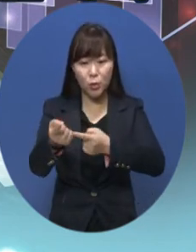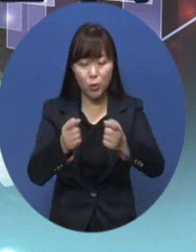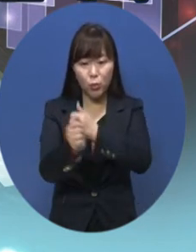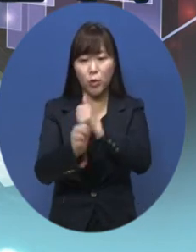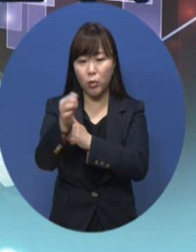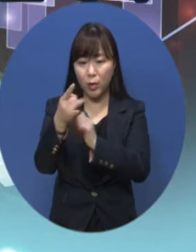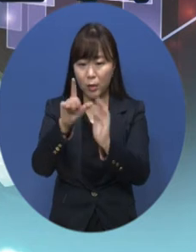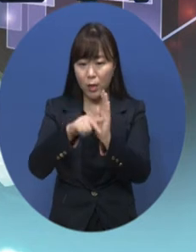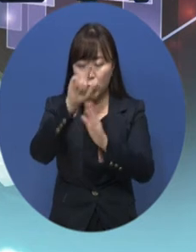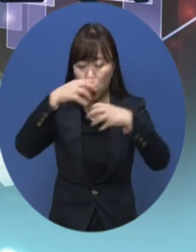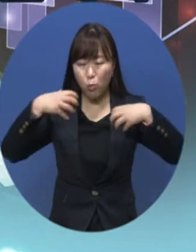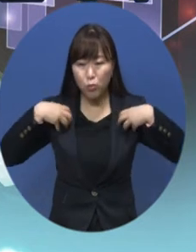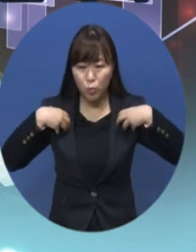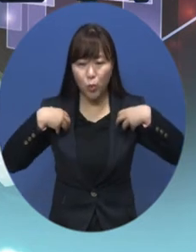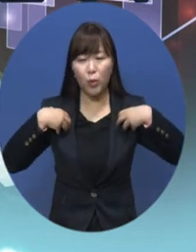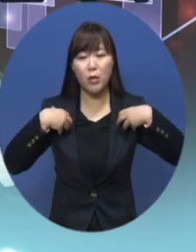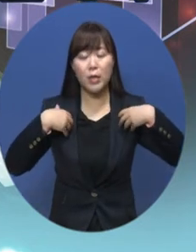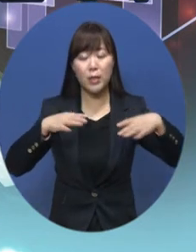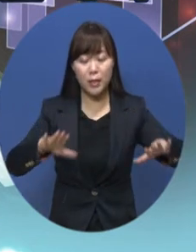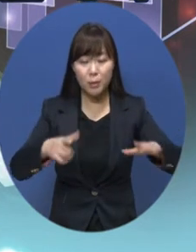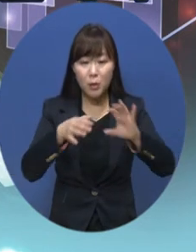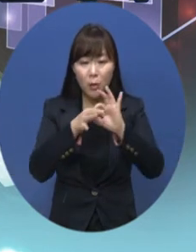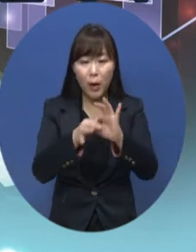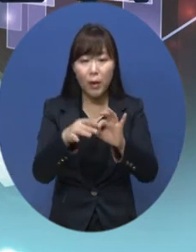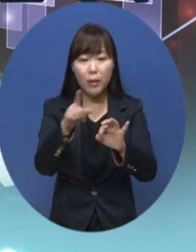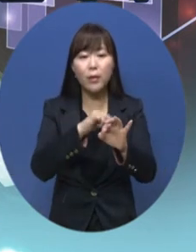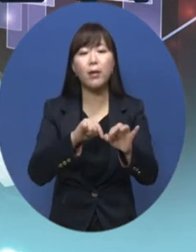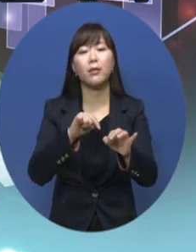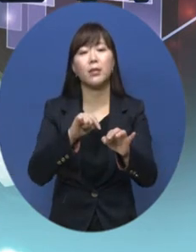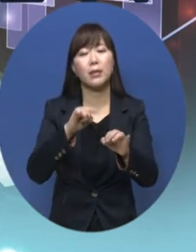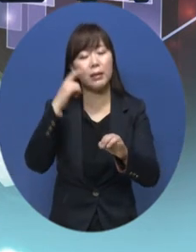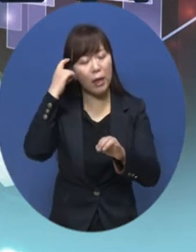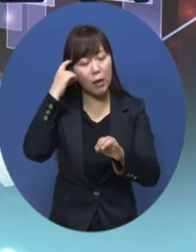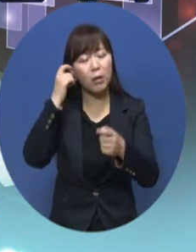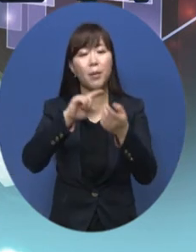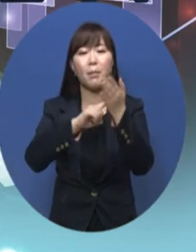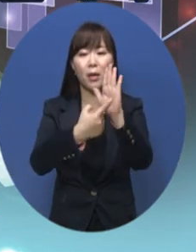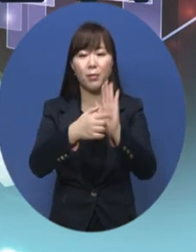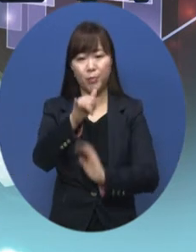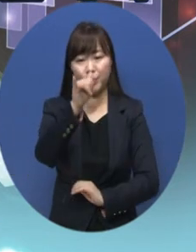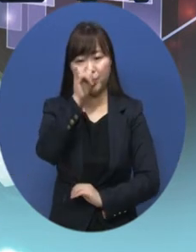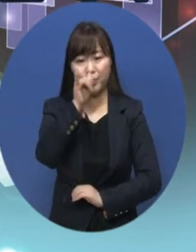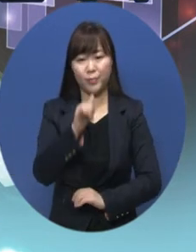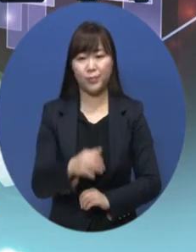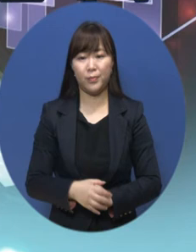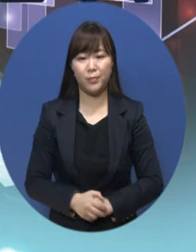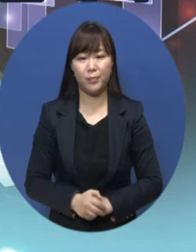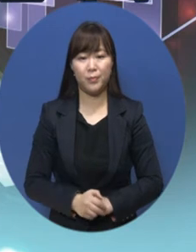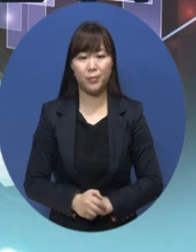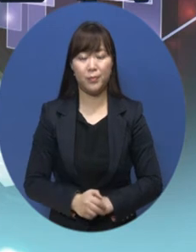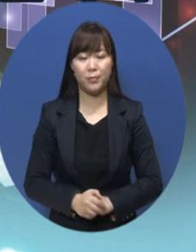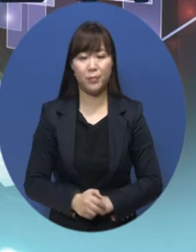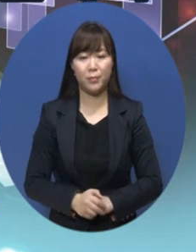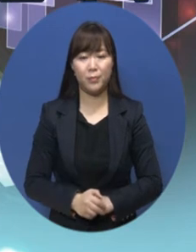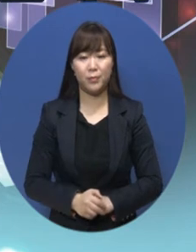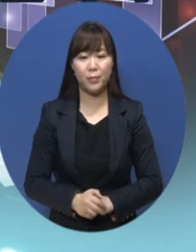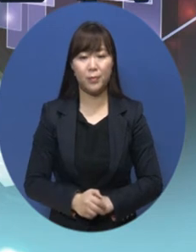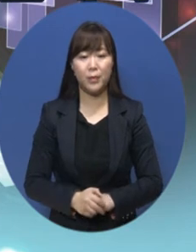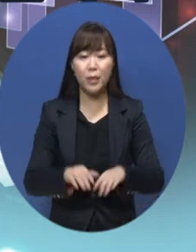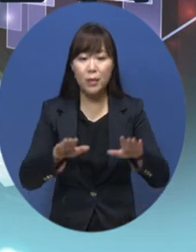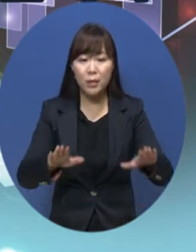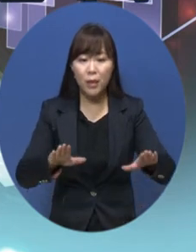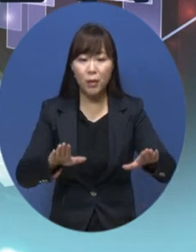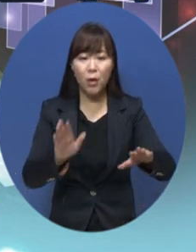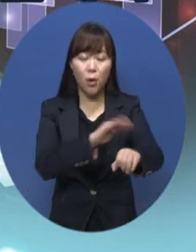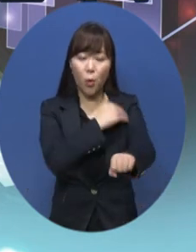장애인정책조정위원회에서 정부 역시 선택의정서 비준에 대한 의지를 나타낸 바 있습니다.